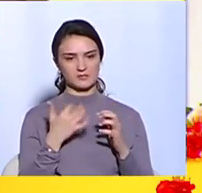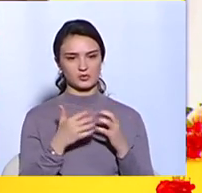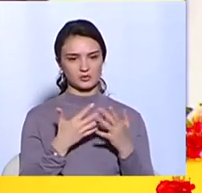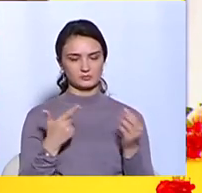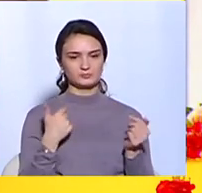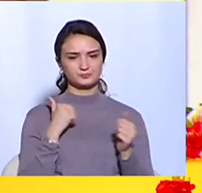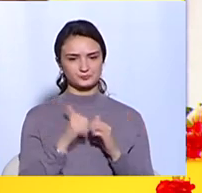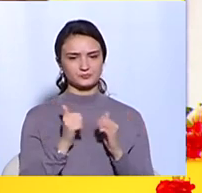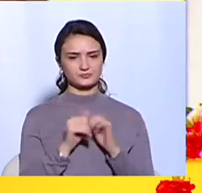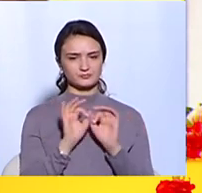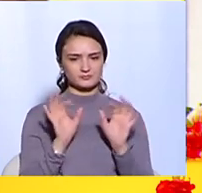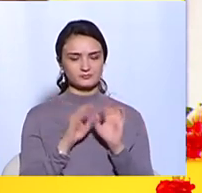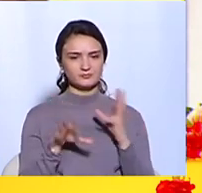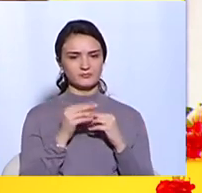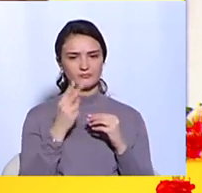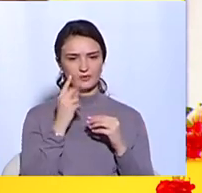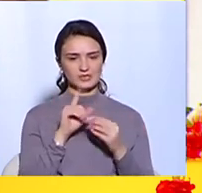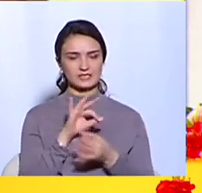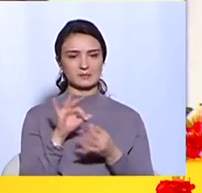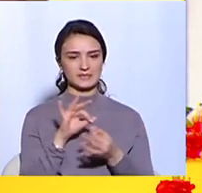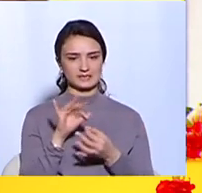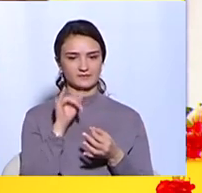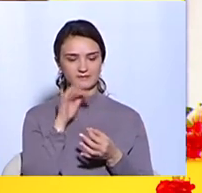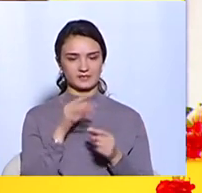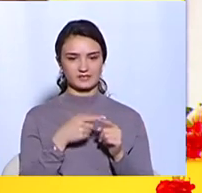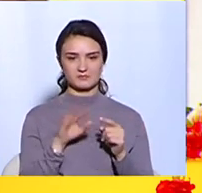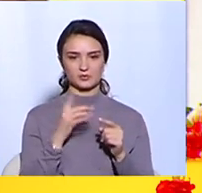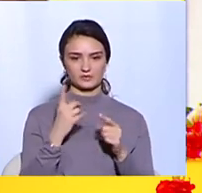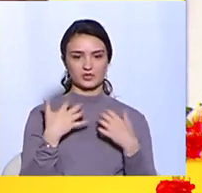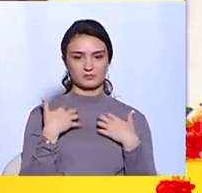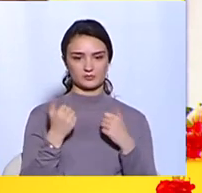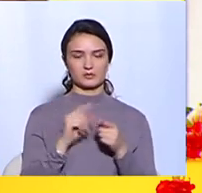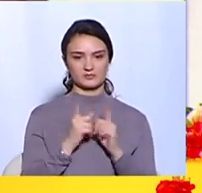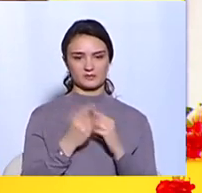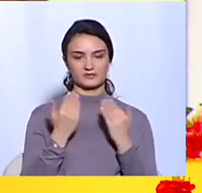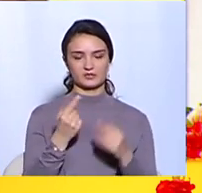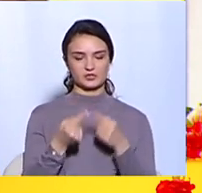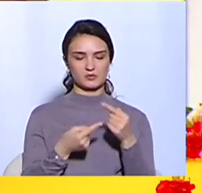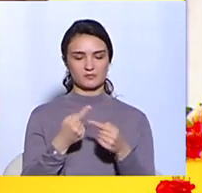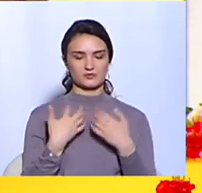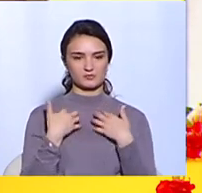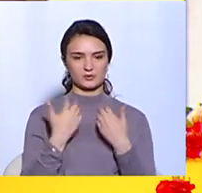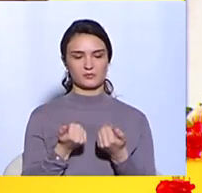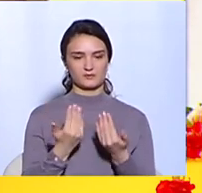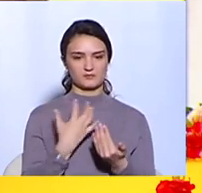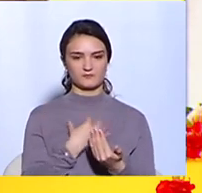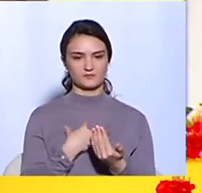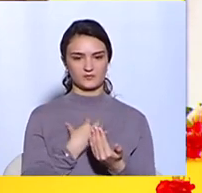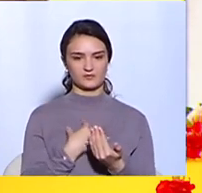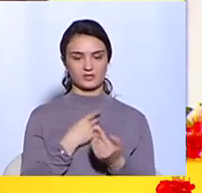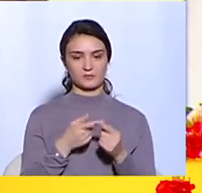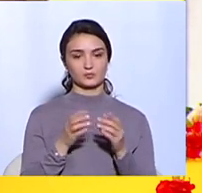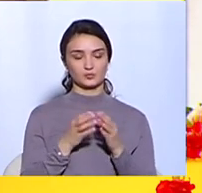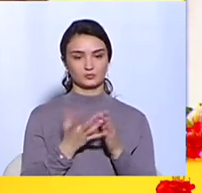რომელზედაც საუბრობთ და თქვენ გეჩვენებათ, რომ ზედმეტია, ეს არა მარტო თქვენს ჯანმრთელობას, არამედ თქვენი შთამომავლების ჯანმრთელობას განსაზღვრავს. ამ